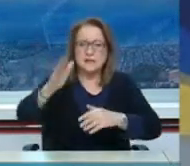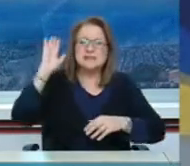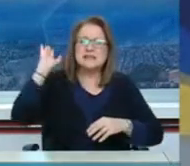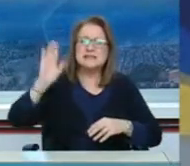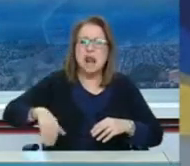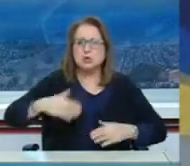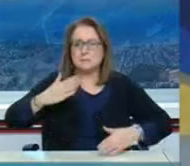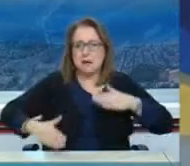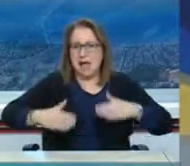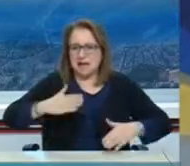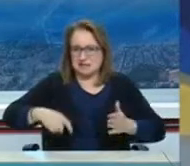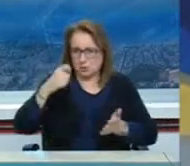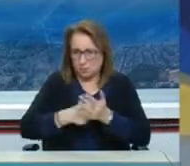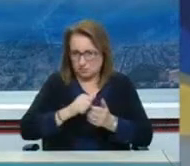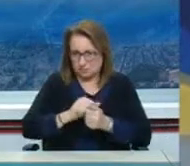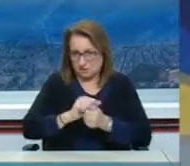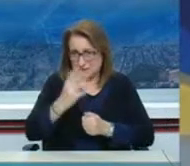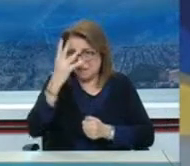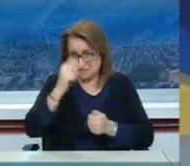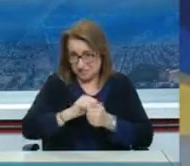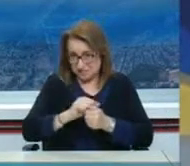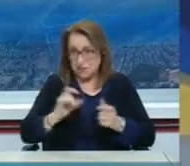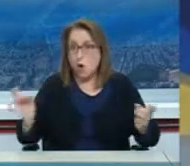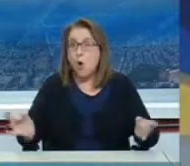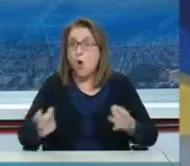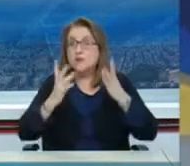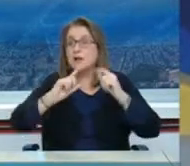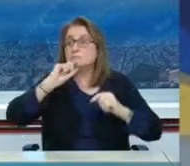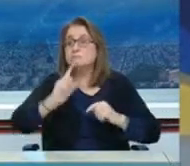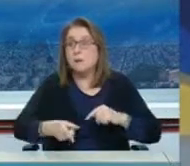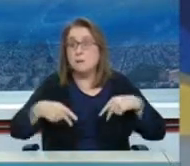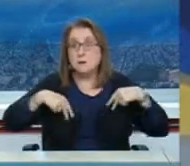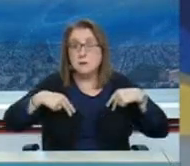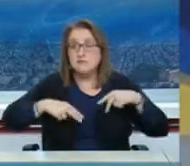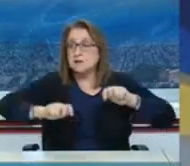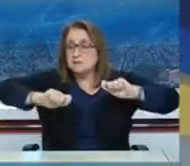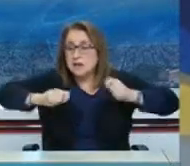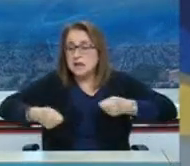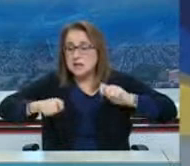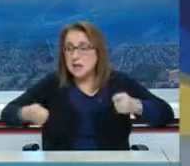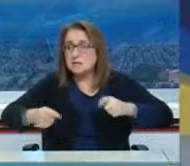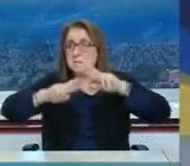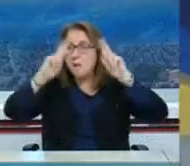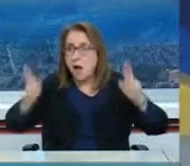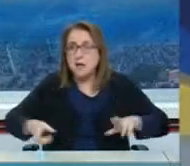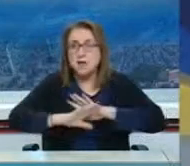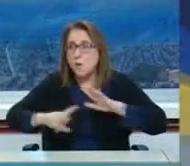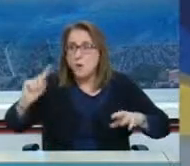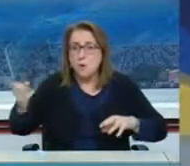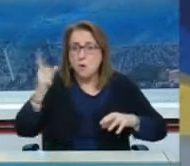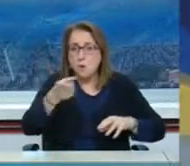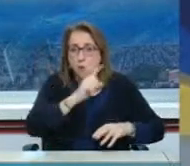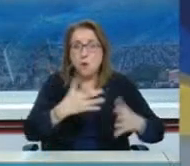4 μήνες, σε κλάδους και περιοχές όπου διακόπτεται η οικονομική δραστηριότητα της επιχείρησης με κρατική εντολή για περισσότερες από